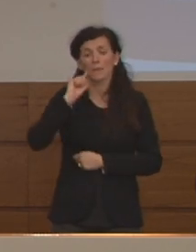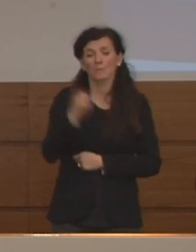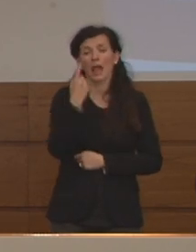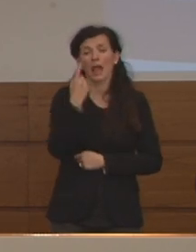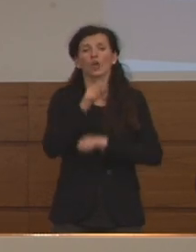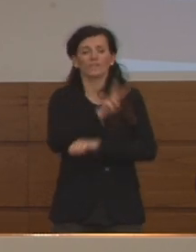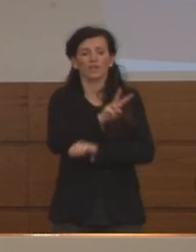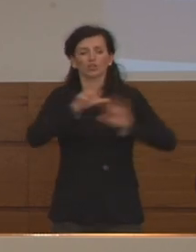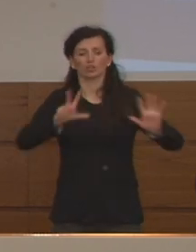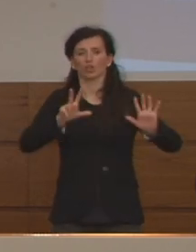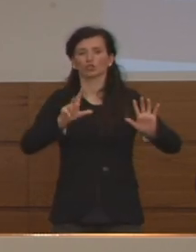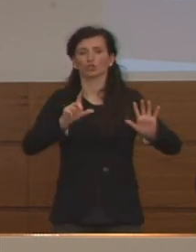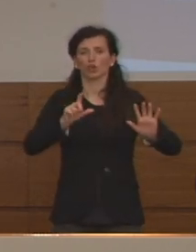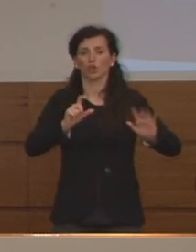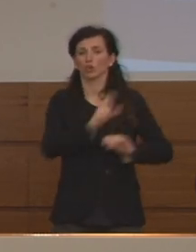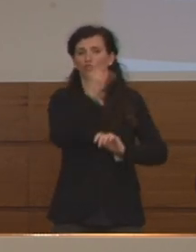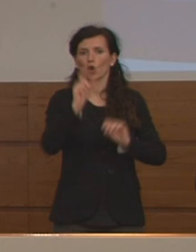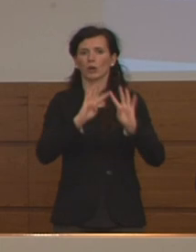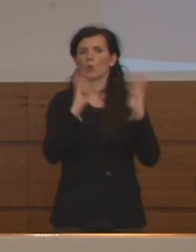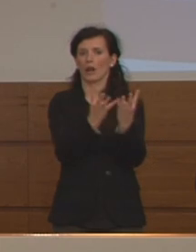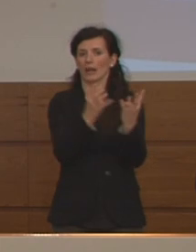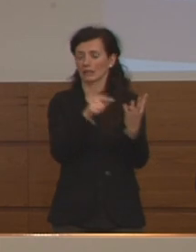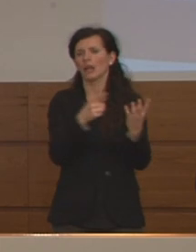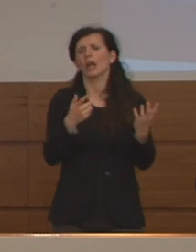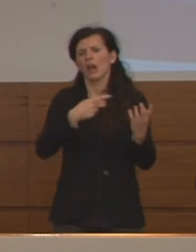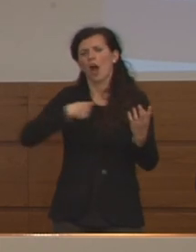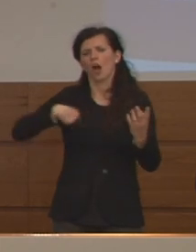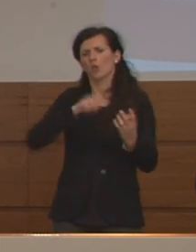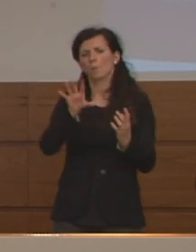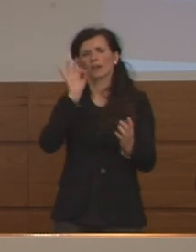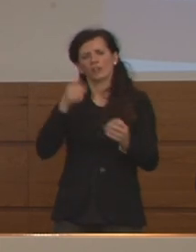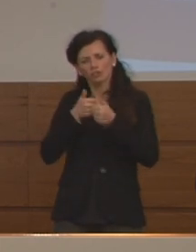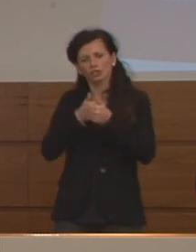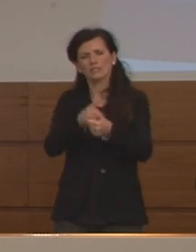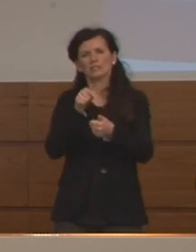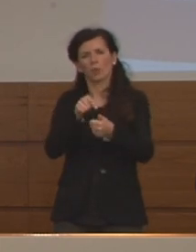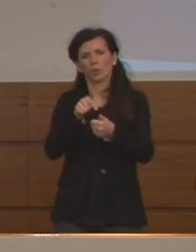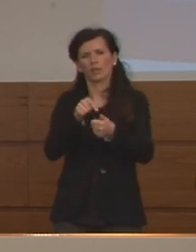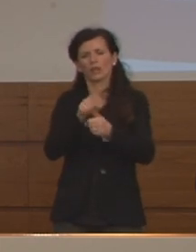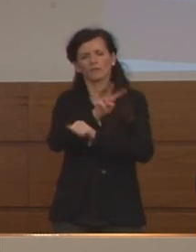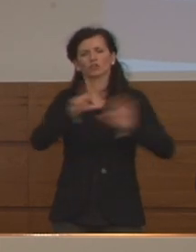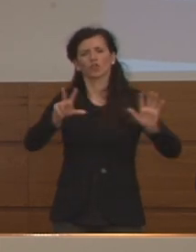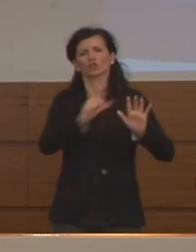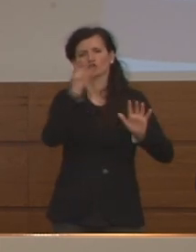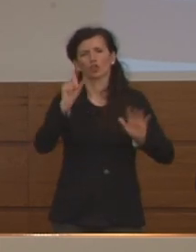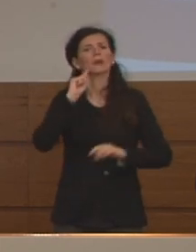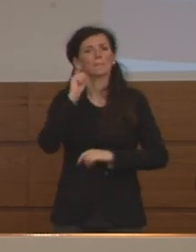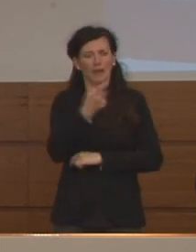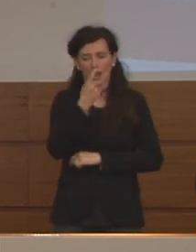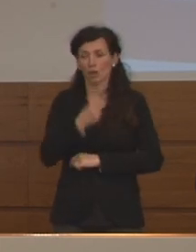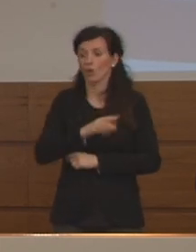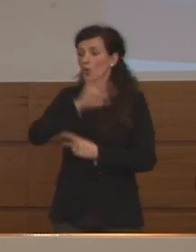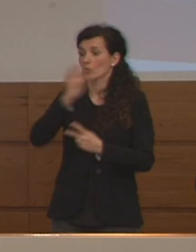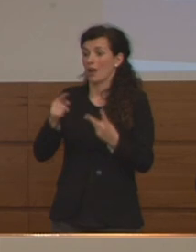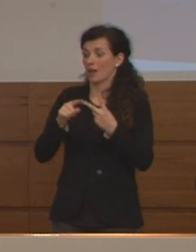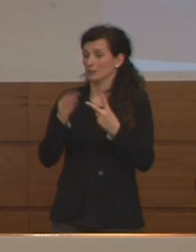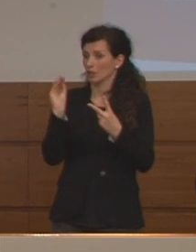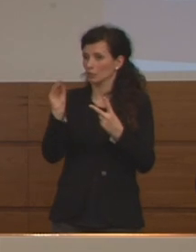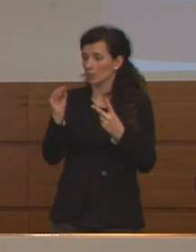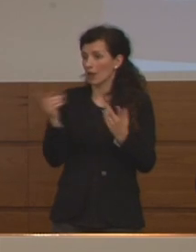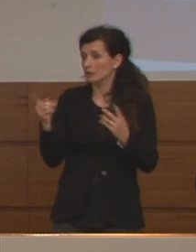giorni e utilizzeremo questo standard quindi le chiedo che cosa ne pensa un'altra su un suo collega che